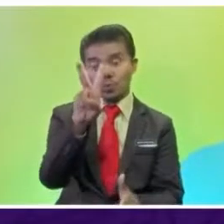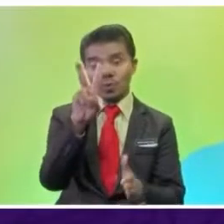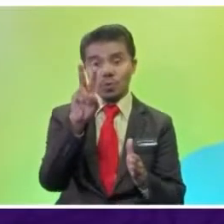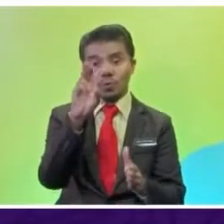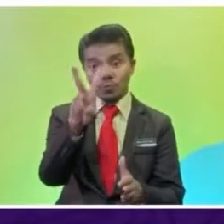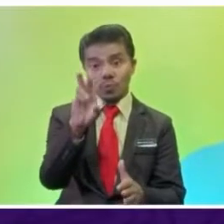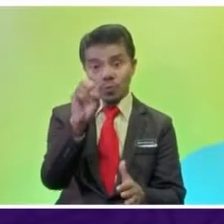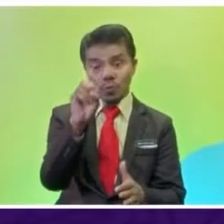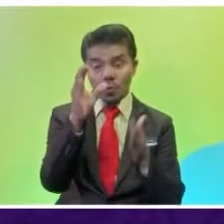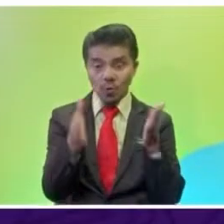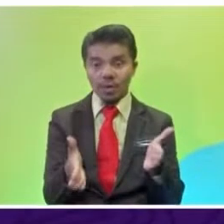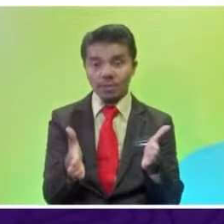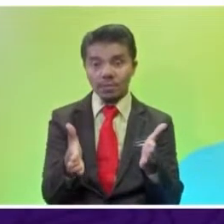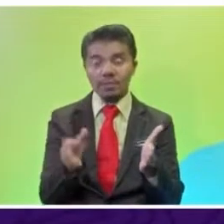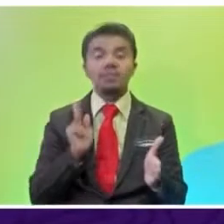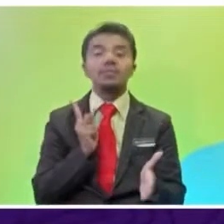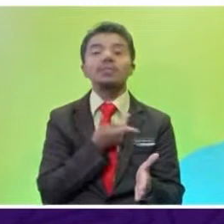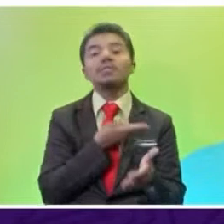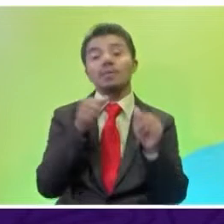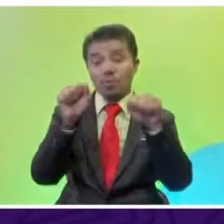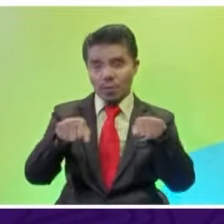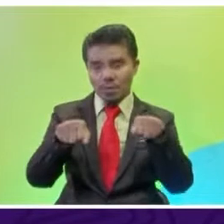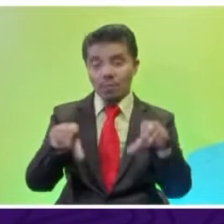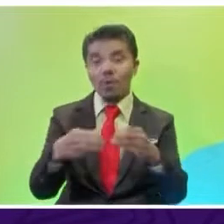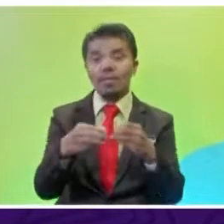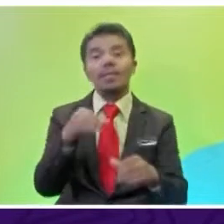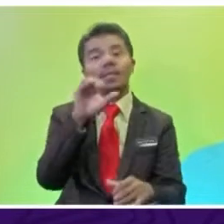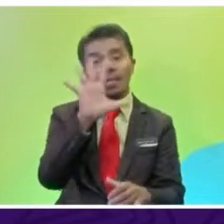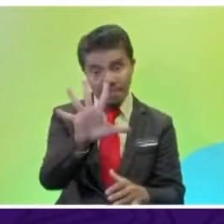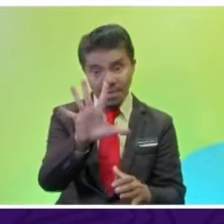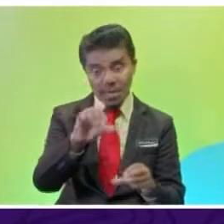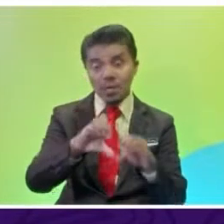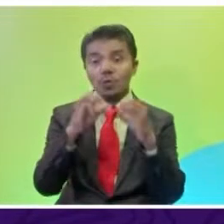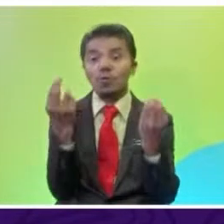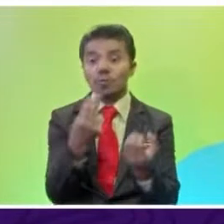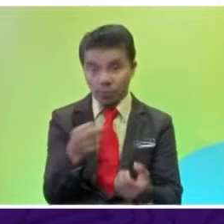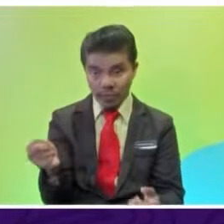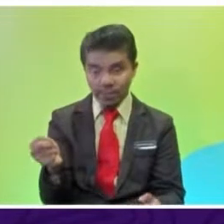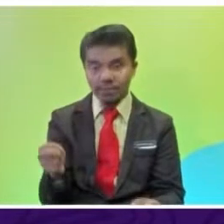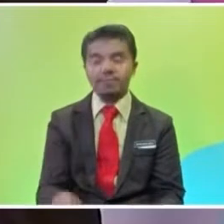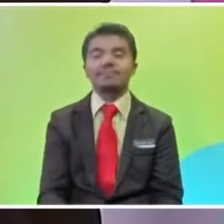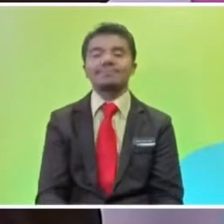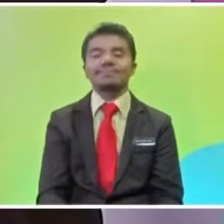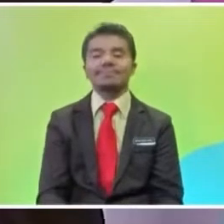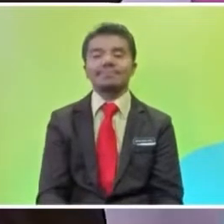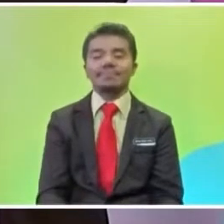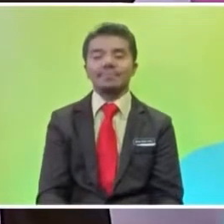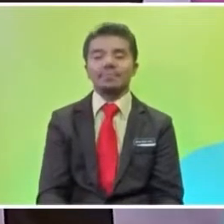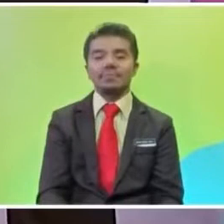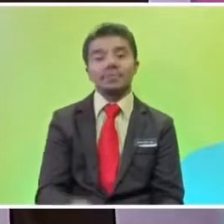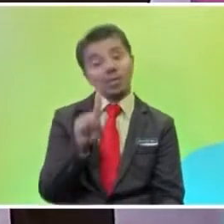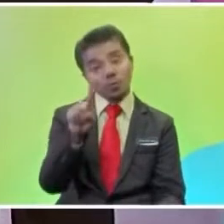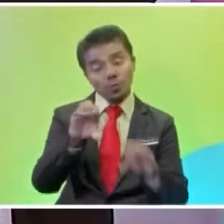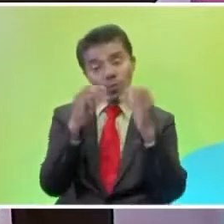5 kumpulan di mana setiap kumpulan setiap kumpulan dalam empat orang murid jadi semua memegang peranan masing-masing Oke seterusnya pula